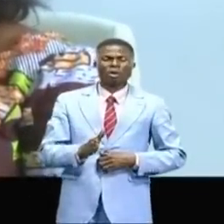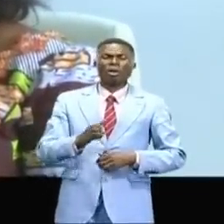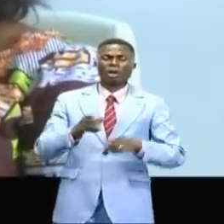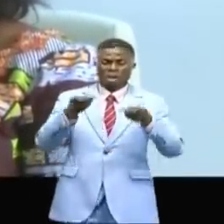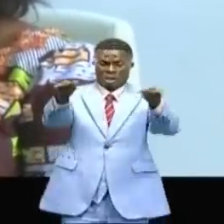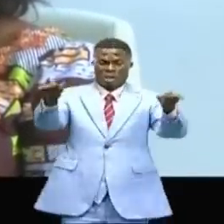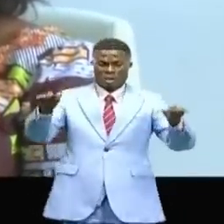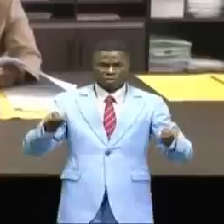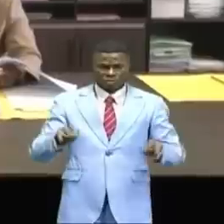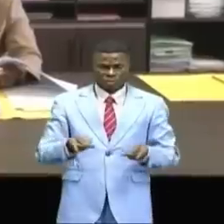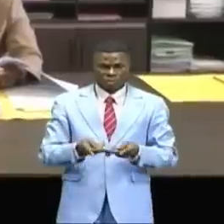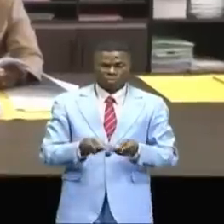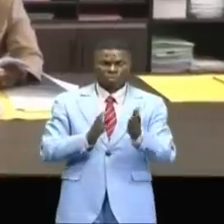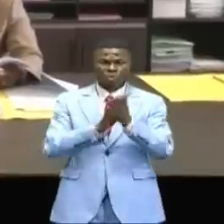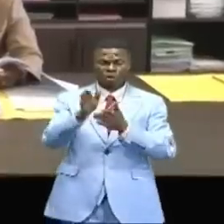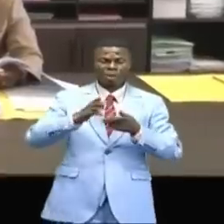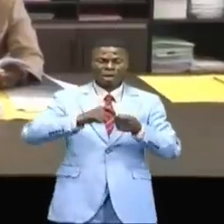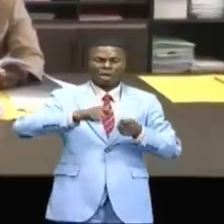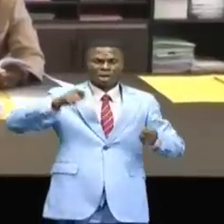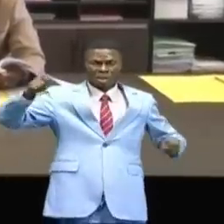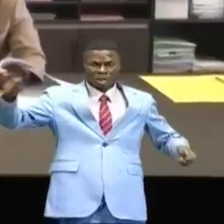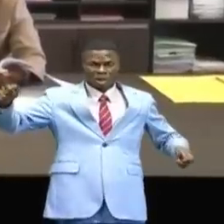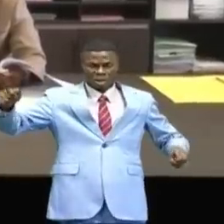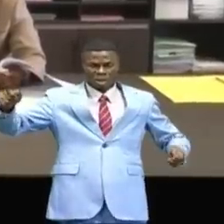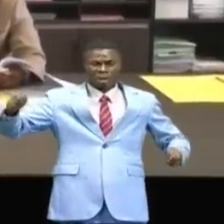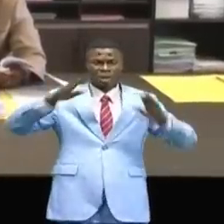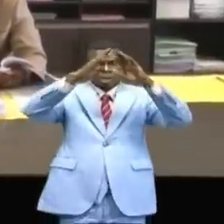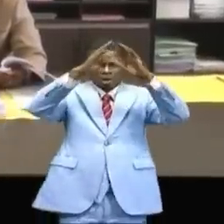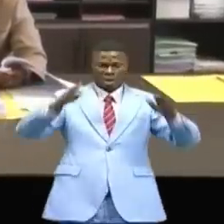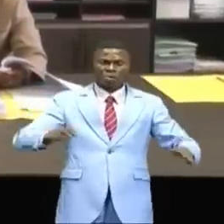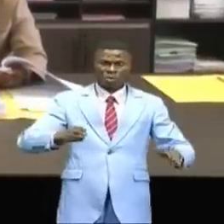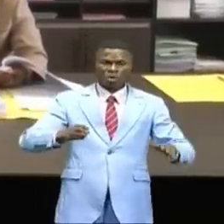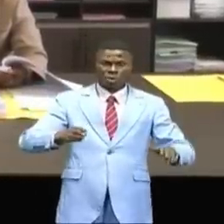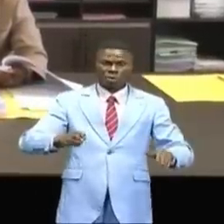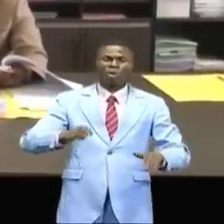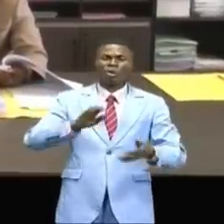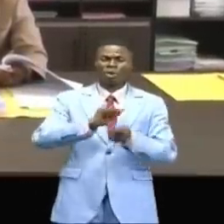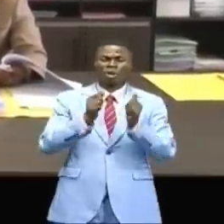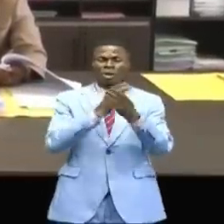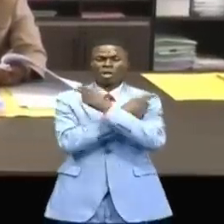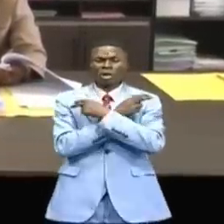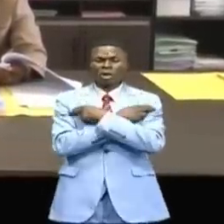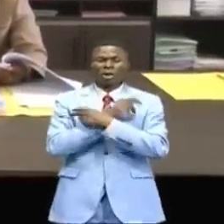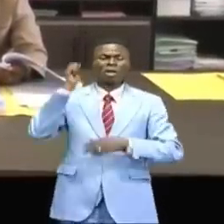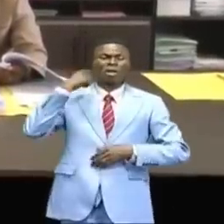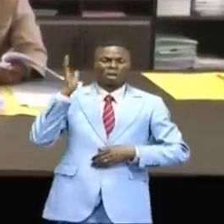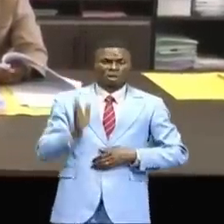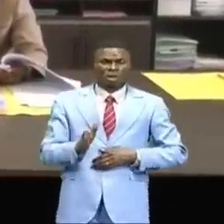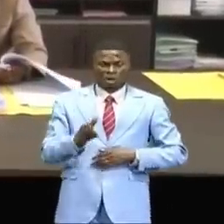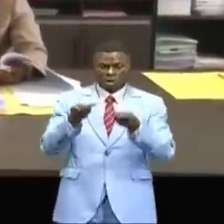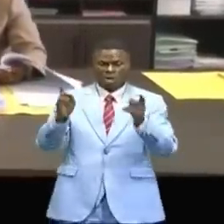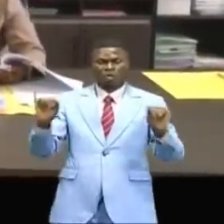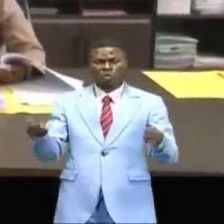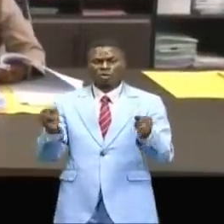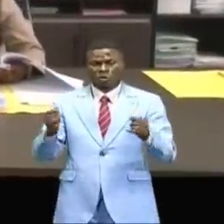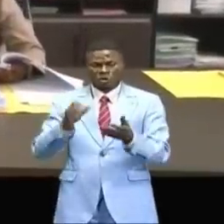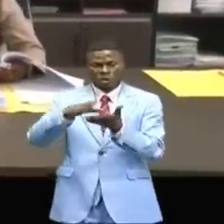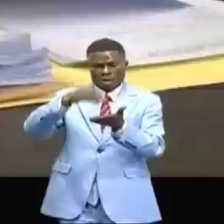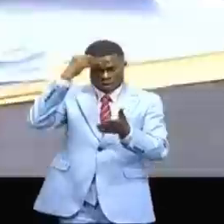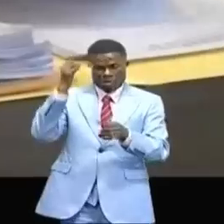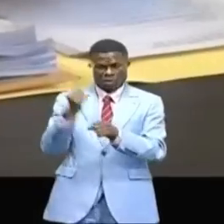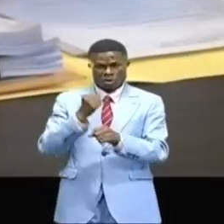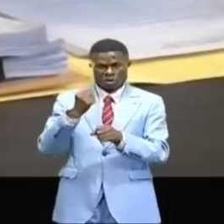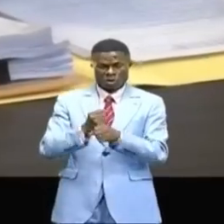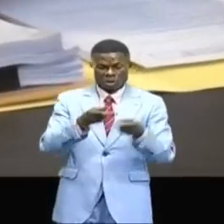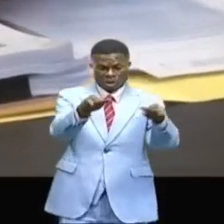étendue de près de 15 hectares, outre le bâtiment servant de lieu de repos des prisonniers, des aires de jeu d'apprentissage de métier,